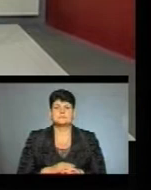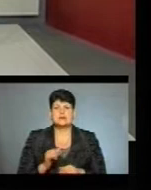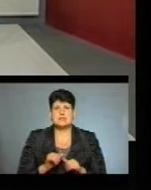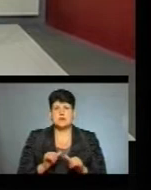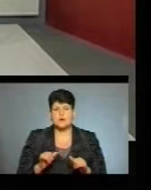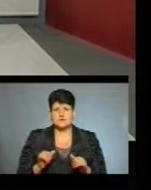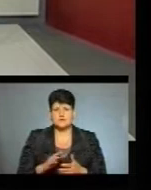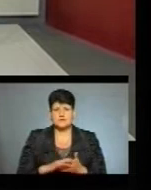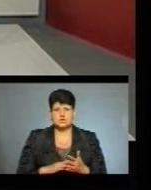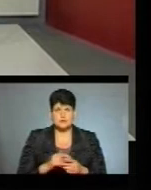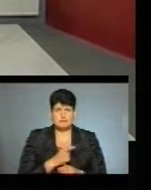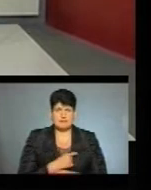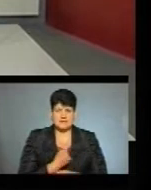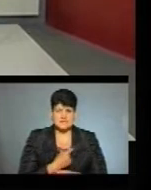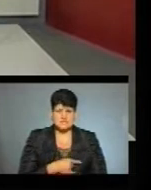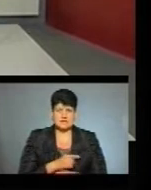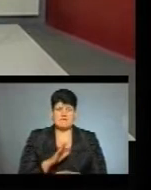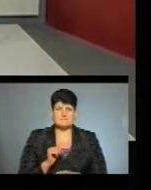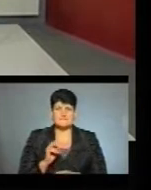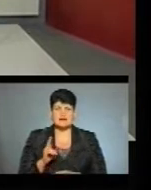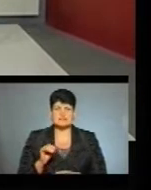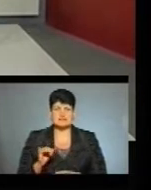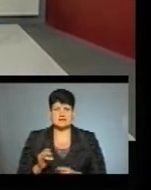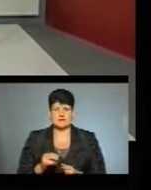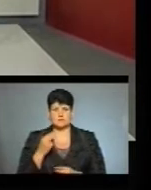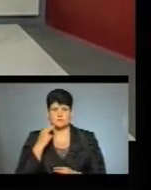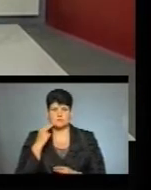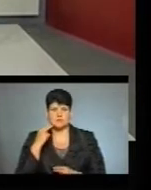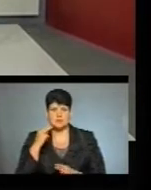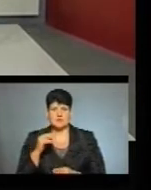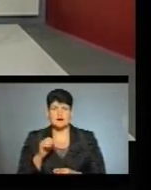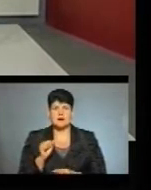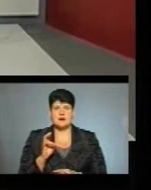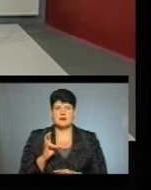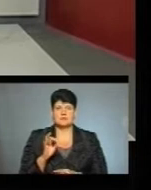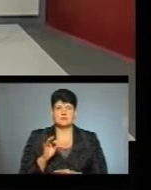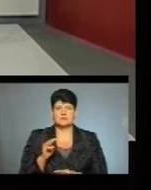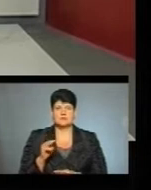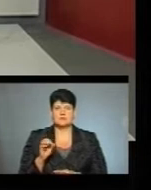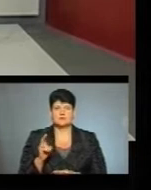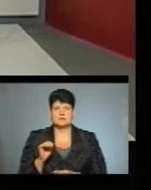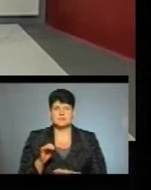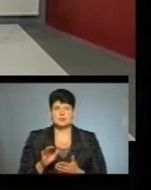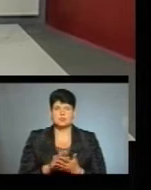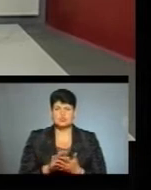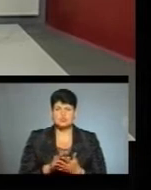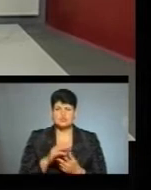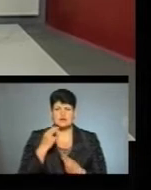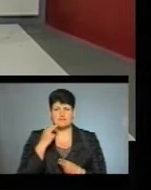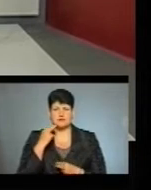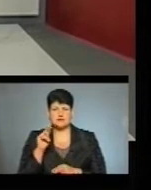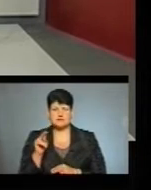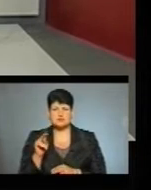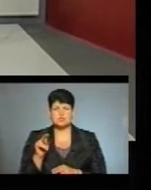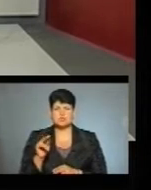з розвитком далі медицини вакцини удосконалюються, анатоксини стають все більш очищеніші, ефективніші.